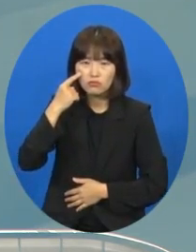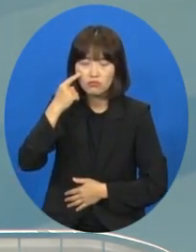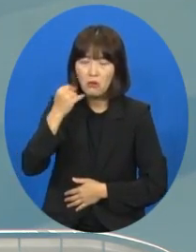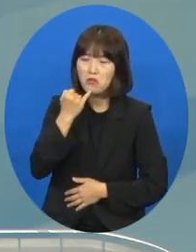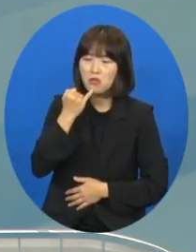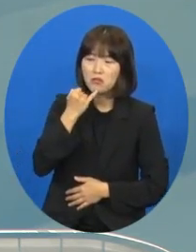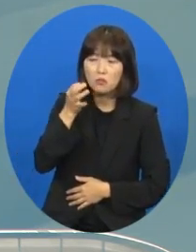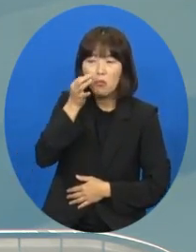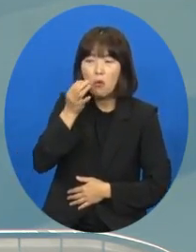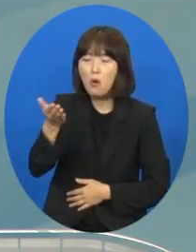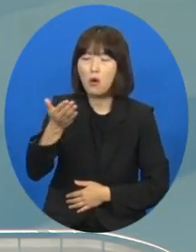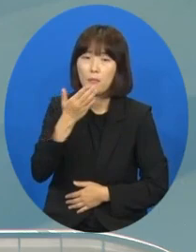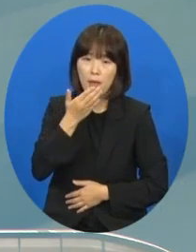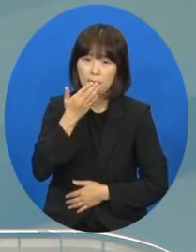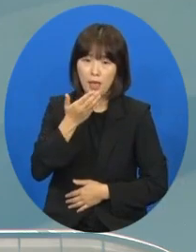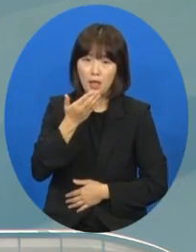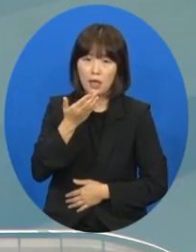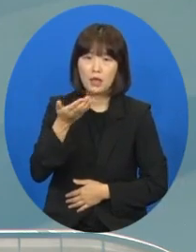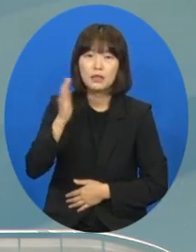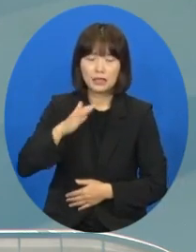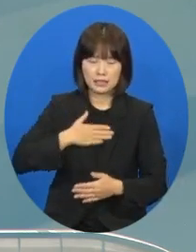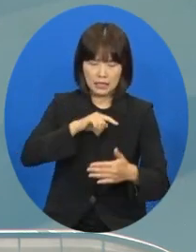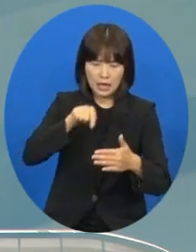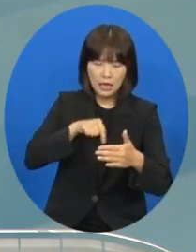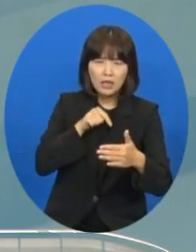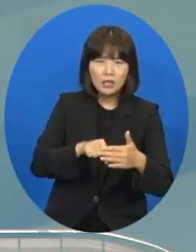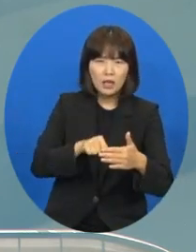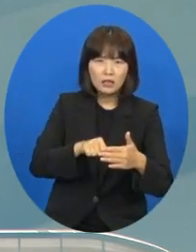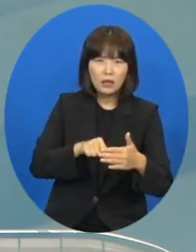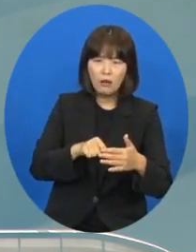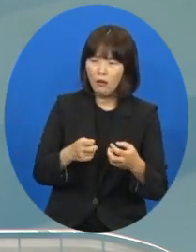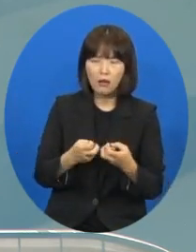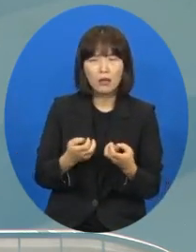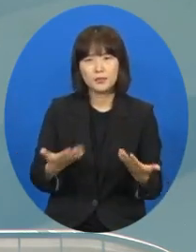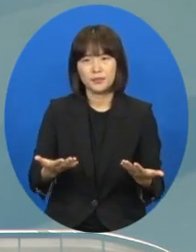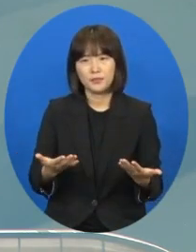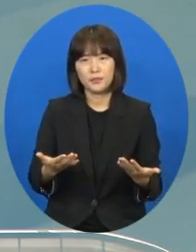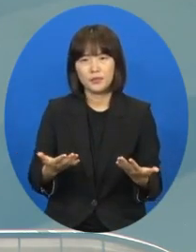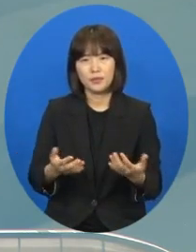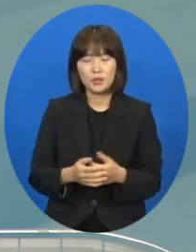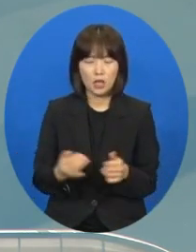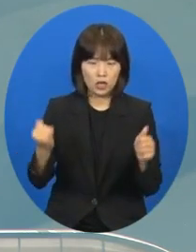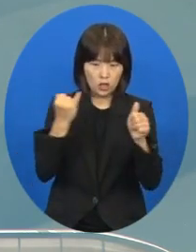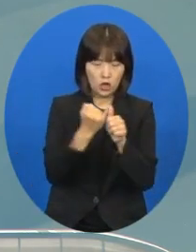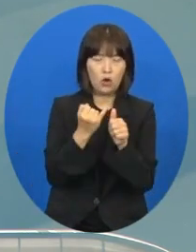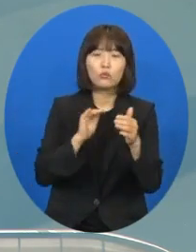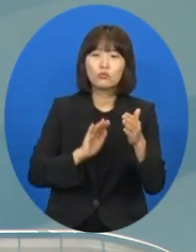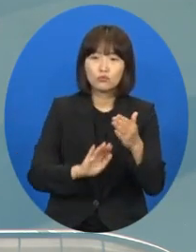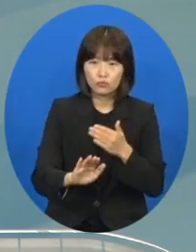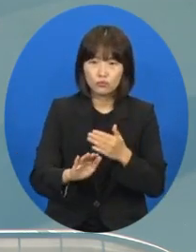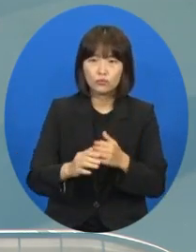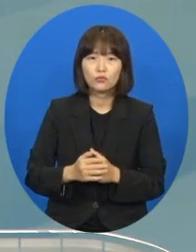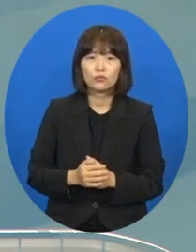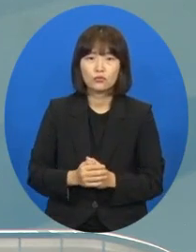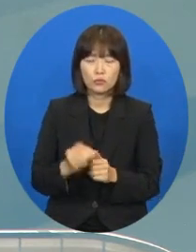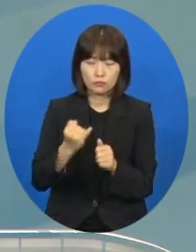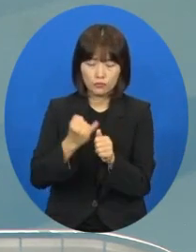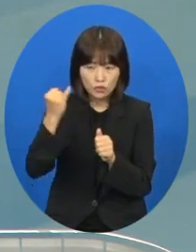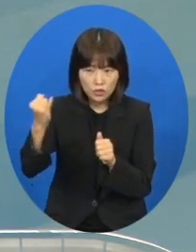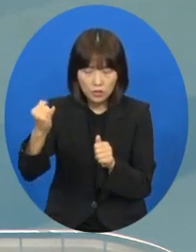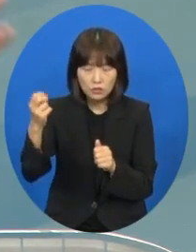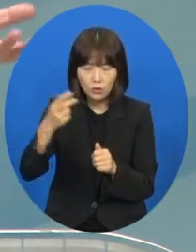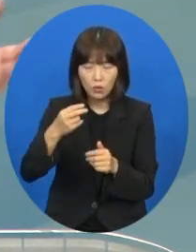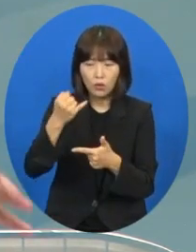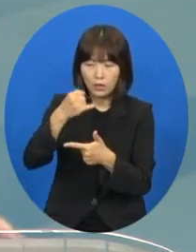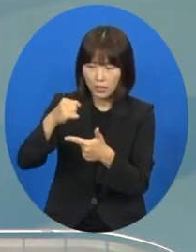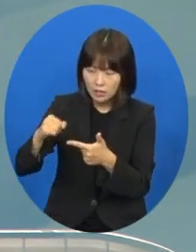수는 있지만 제 속 내면은 어떻게 할 수가 없었고, 결혼하고 난 다음에 아내에게,